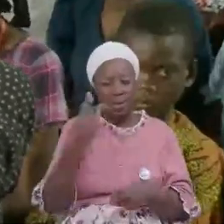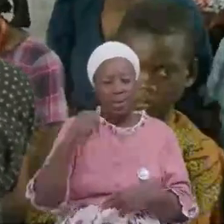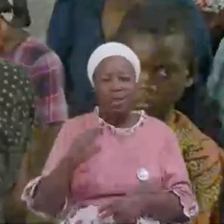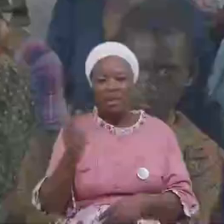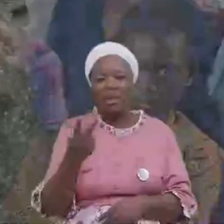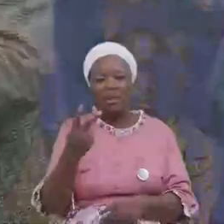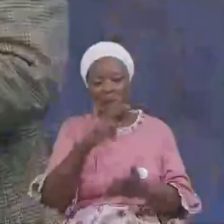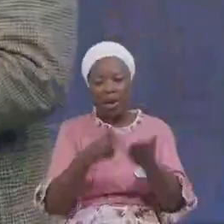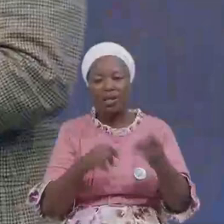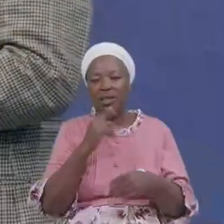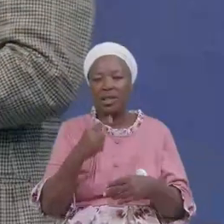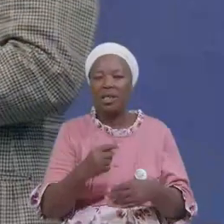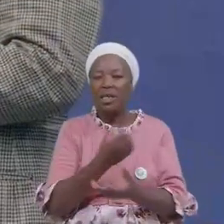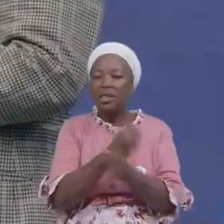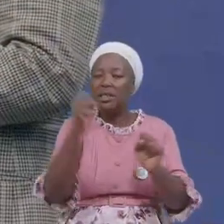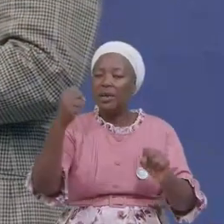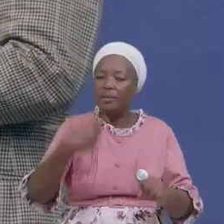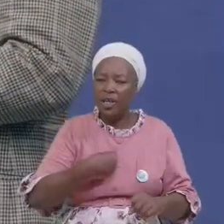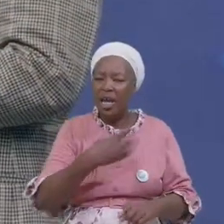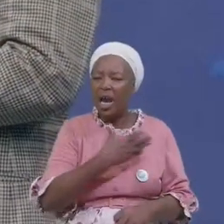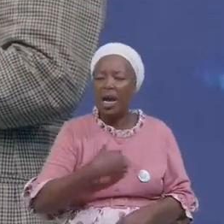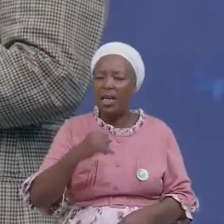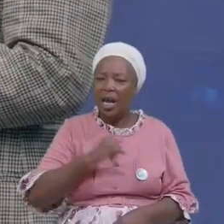Sauve-moi et je serai sauvé.